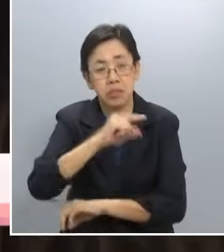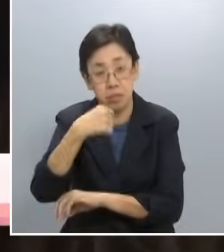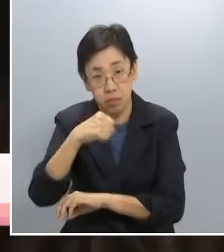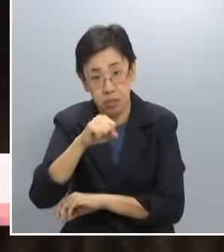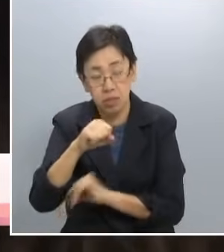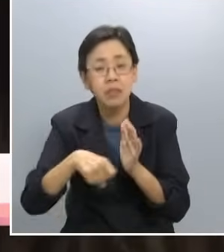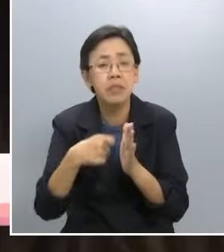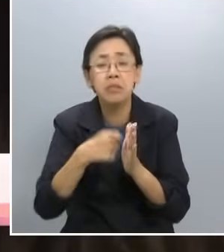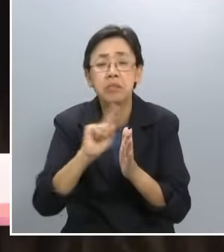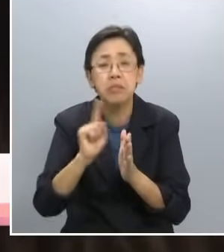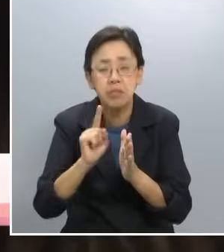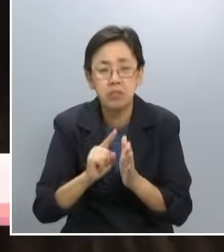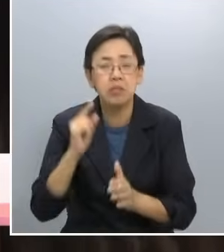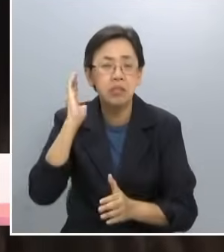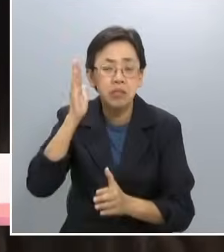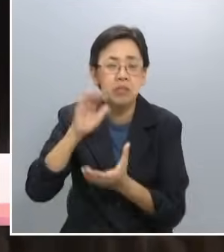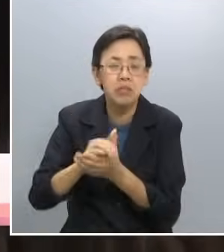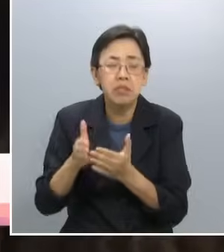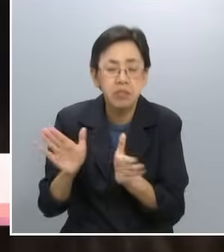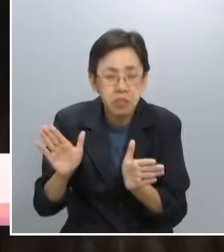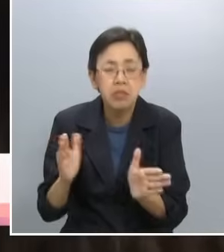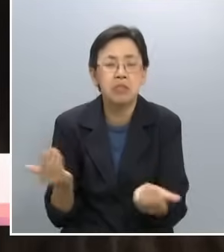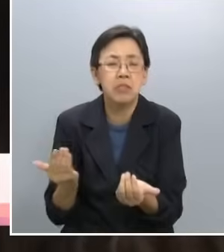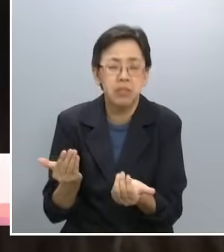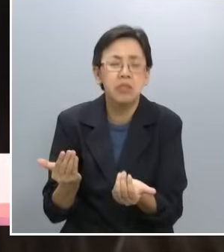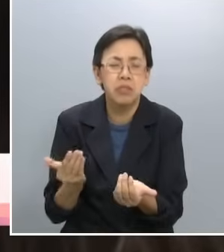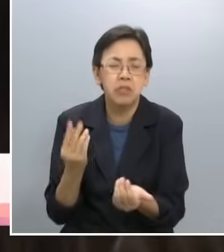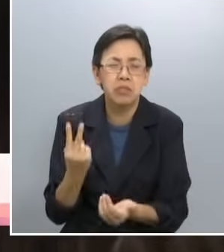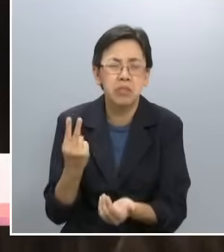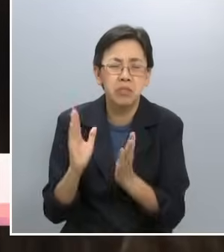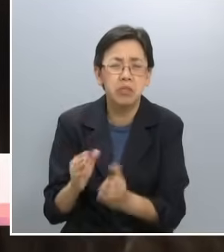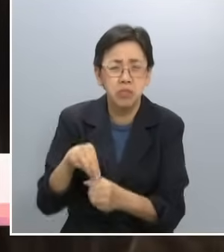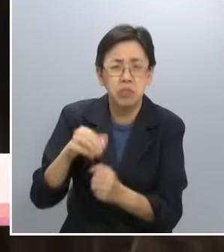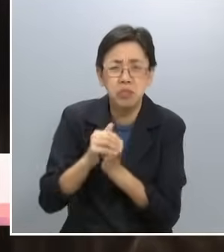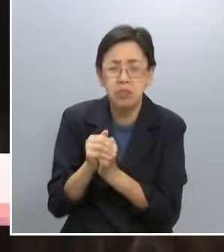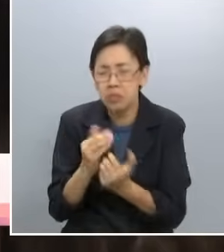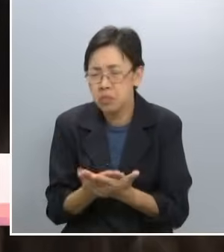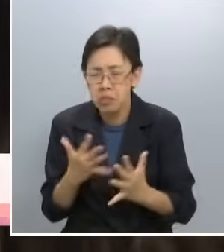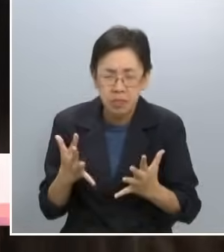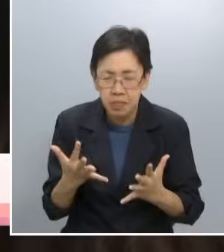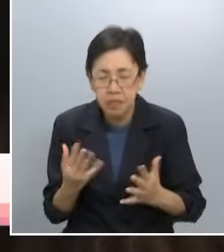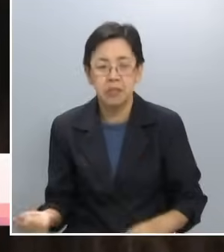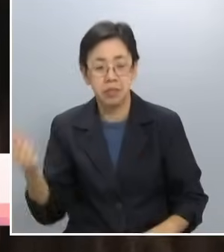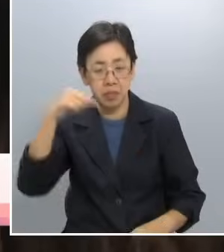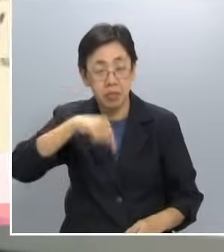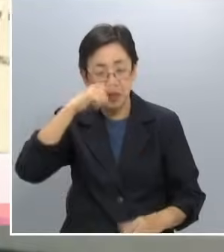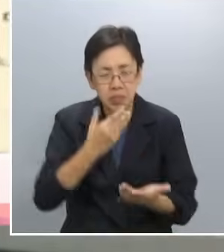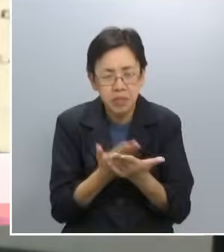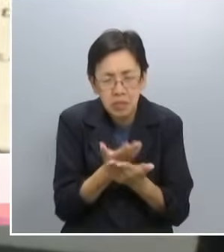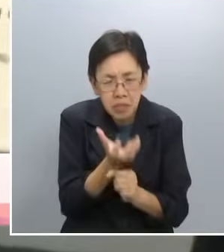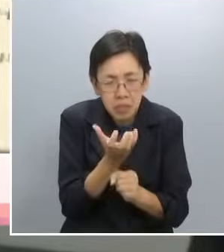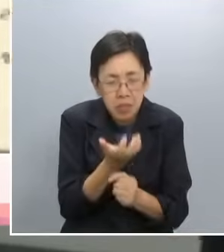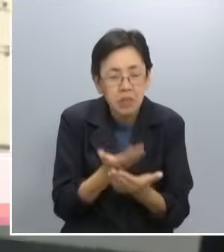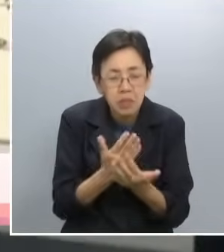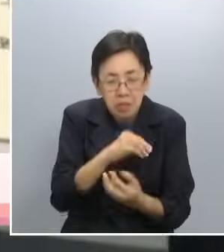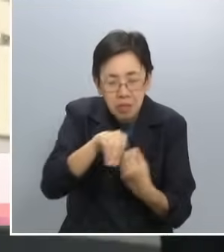ผลก็เพราะว่าเธอเลิกกับสามีแล้วมีลูกชาย 2คนอยู่เมืองจีนจำเป็นต้องหาเงินเลี้ยงลูกก็ตั้งใจเข้ามาเพื่อการนี้ส่วนบาด